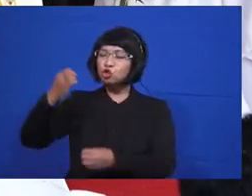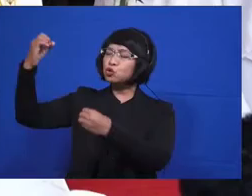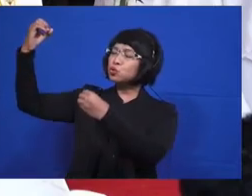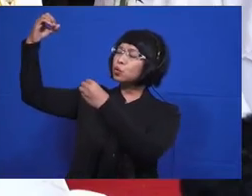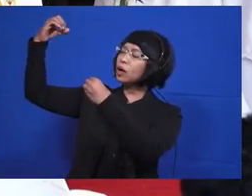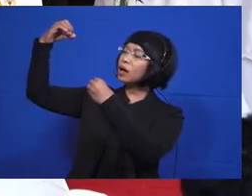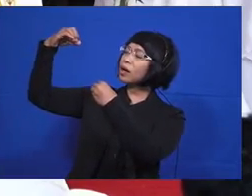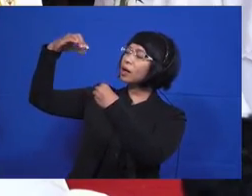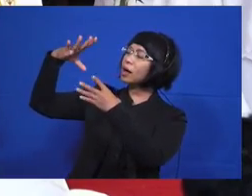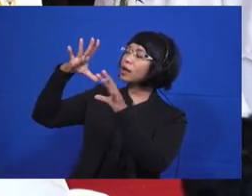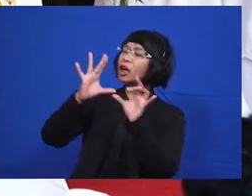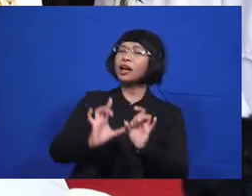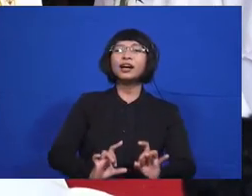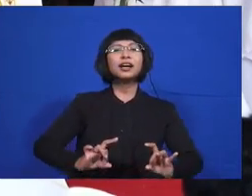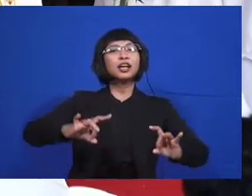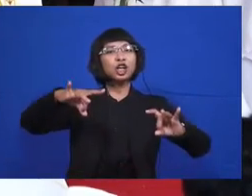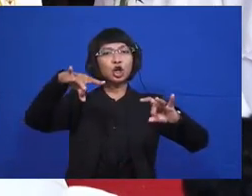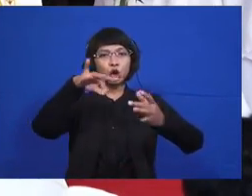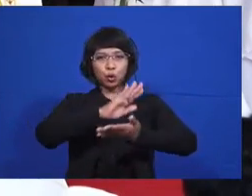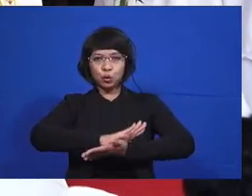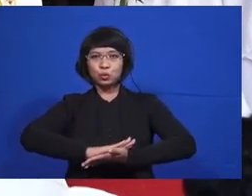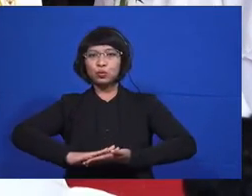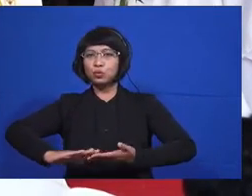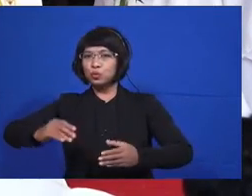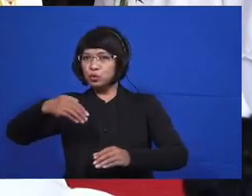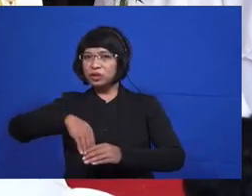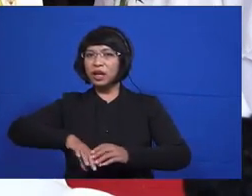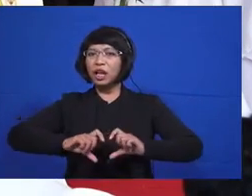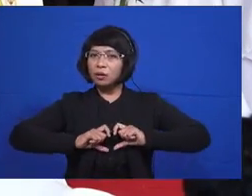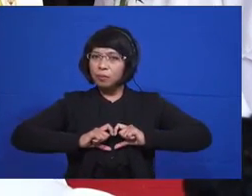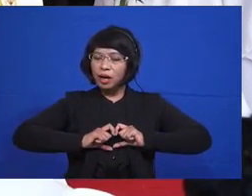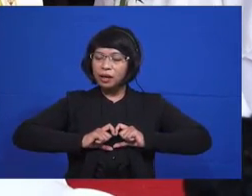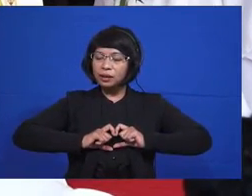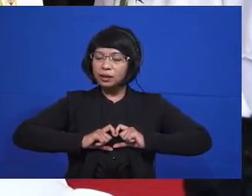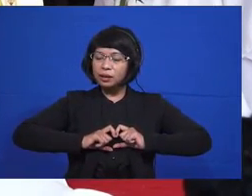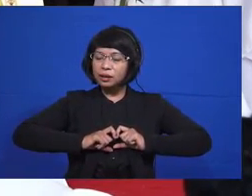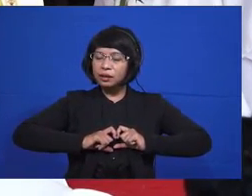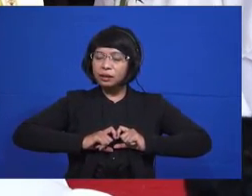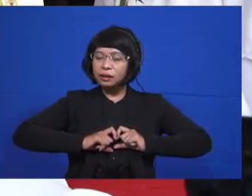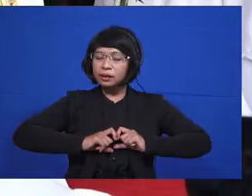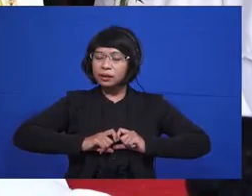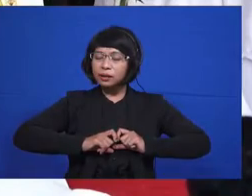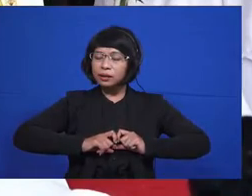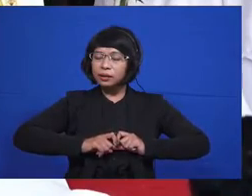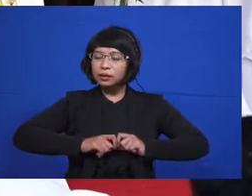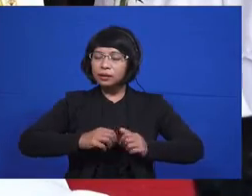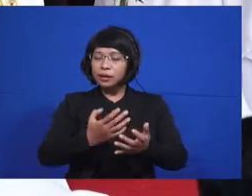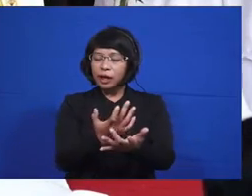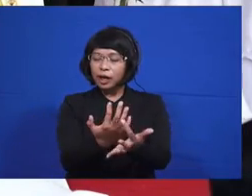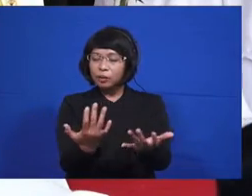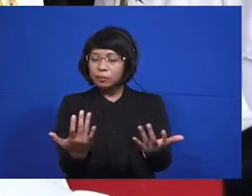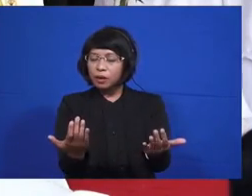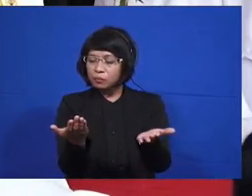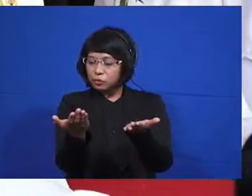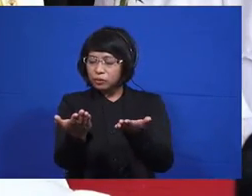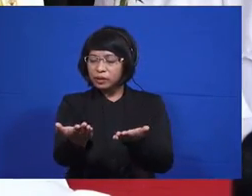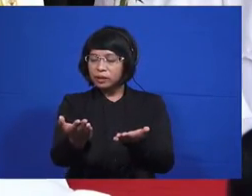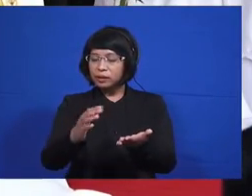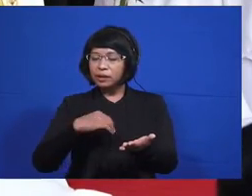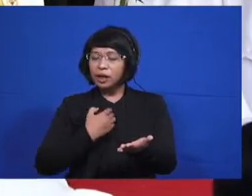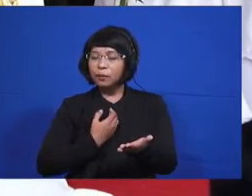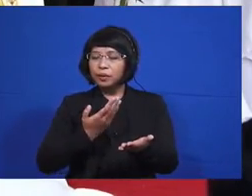Curahkanlah rahmat Roh Kudus-Mu ke dalam hati para hamba-Mu ini. Kami